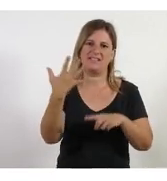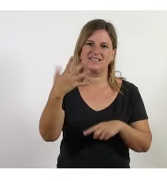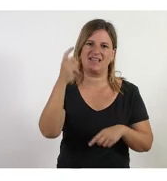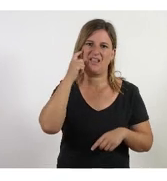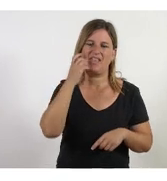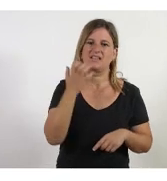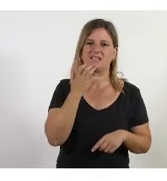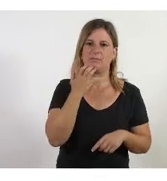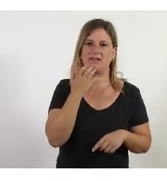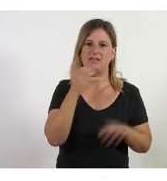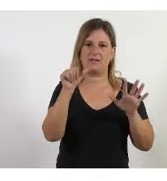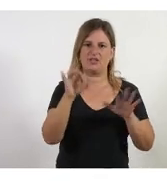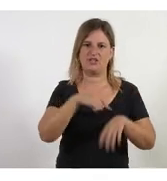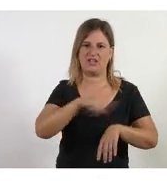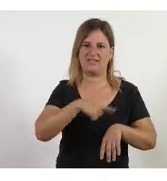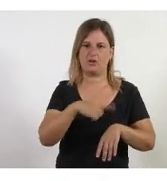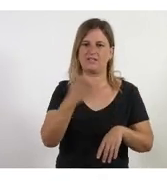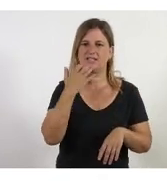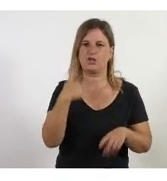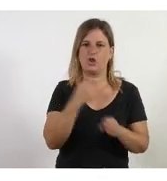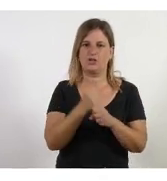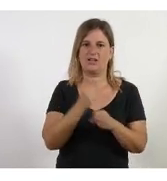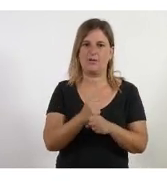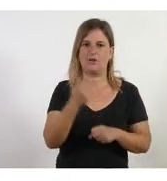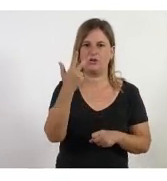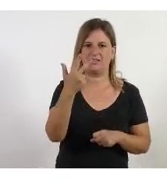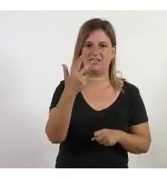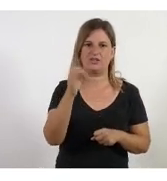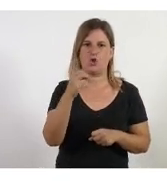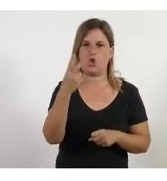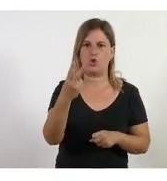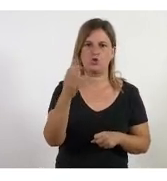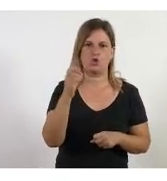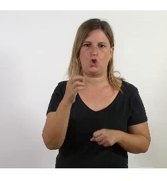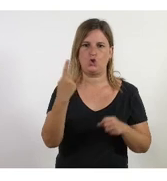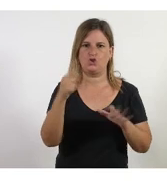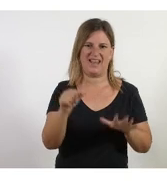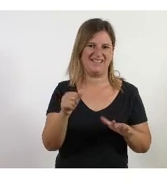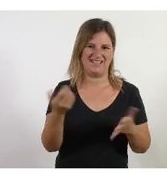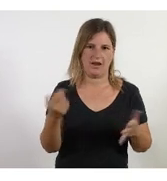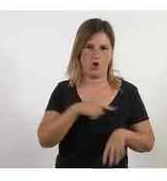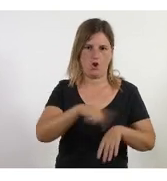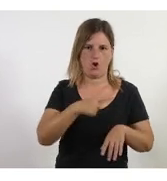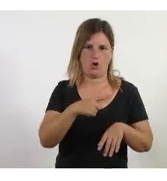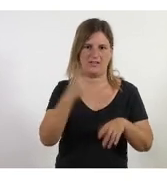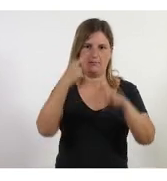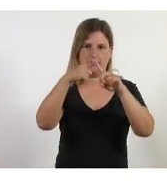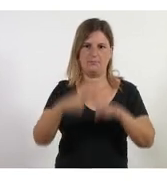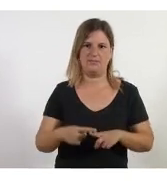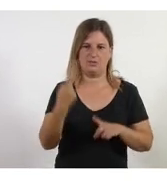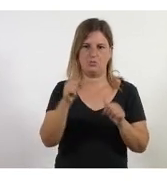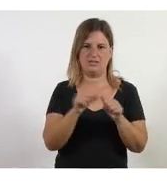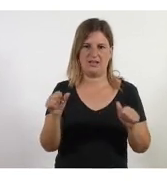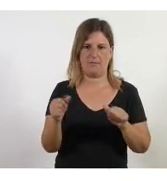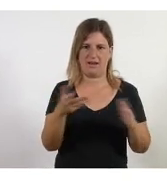serien 60 hores. Si n'estic treballant 3, o n'estic treballant 2, o n'estic treballant 16. Vale? Fas la mitja, no m'importa